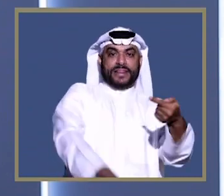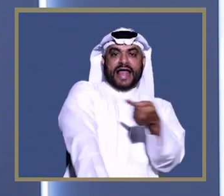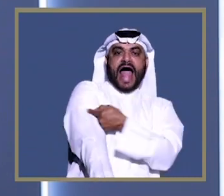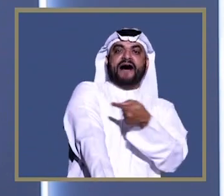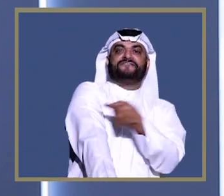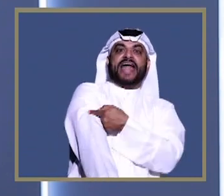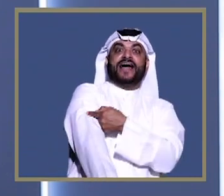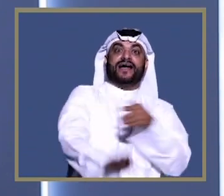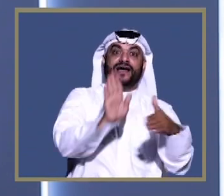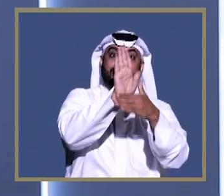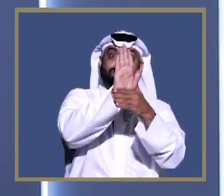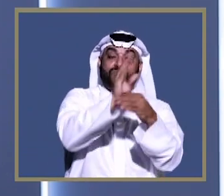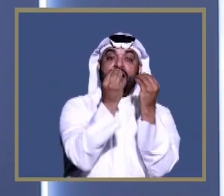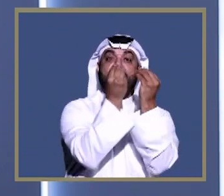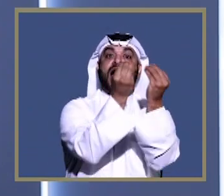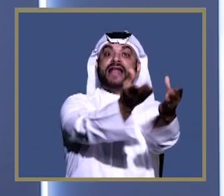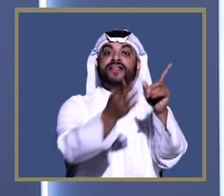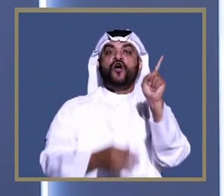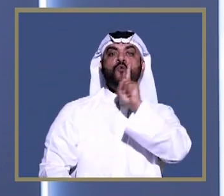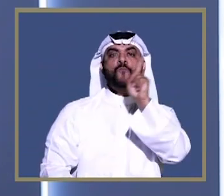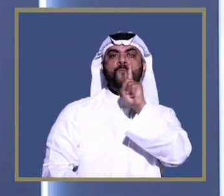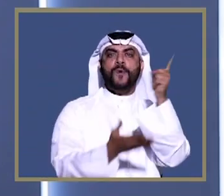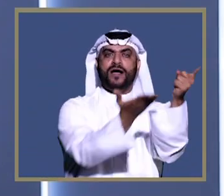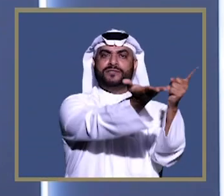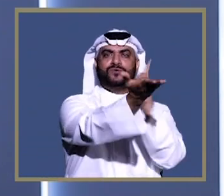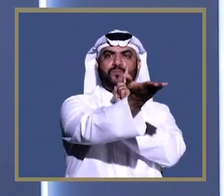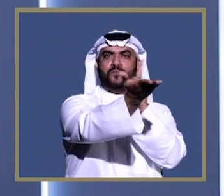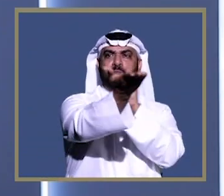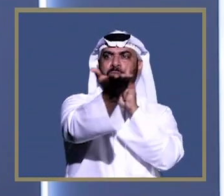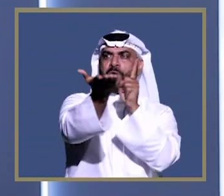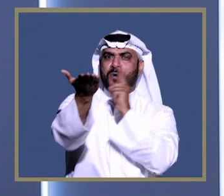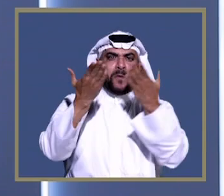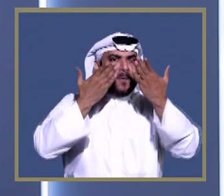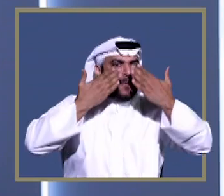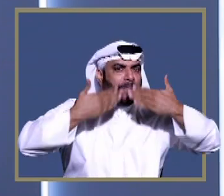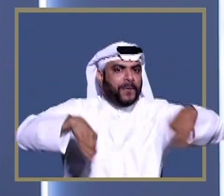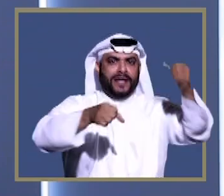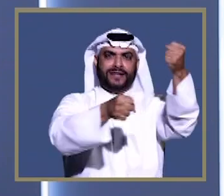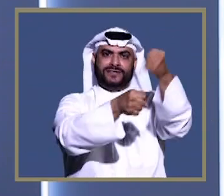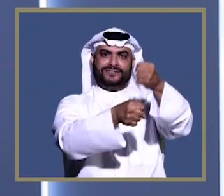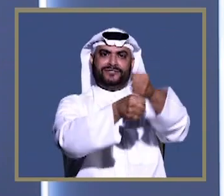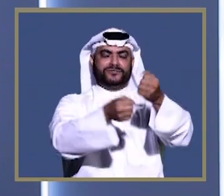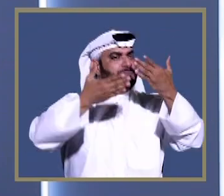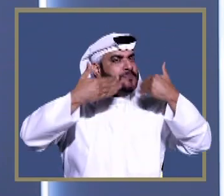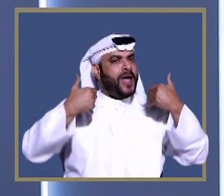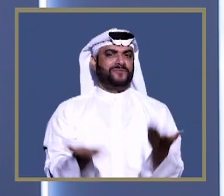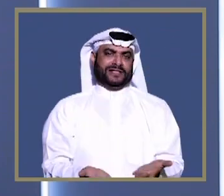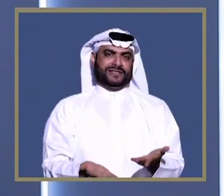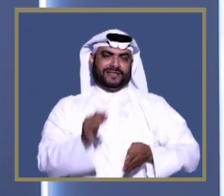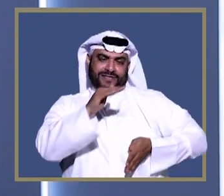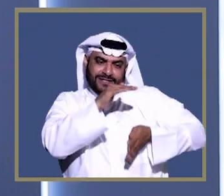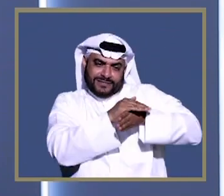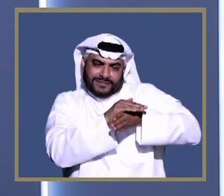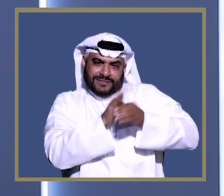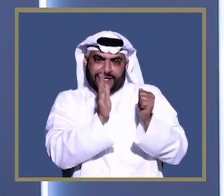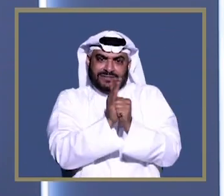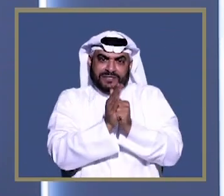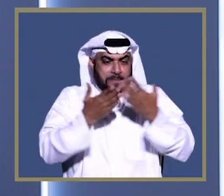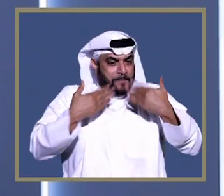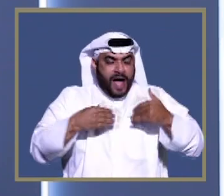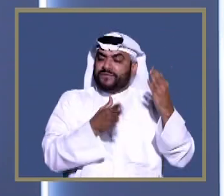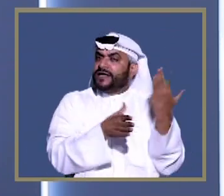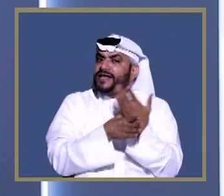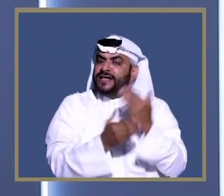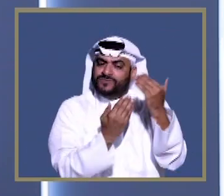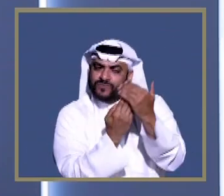عافية. من هم ربات البيوت؟ هم أمهاتنا اللي ما اشتغلوا، أمهاتنا اللي هم قالوا إحنا ما